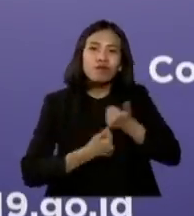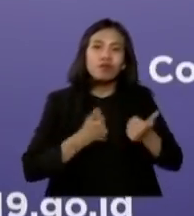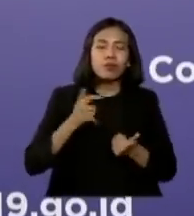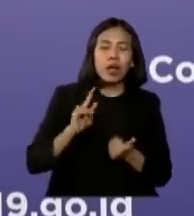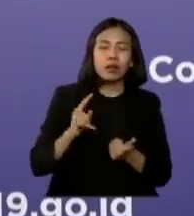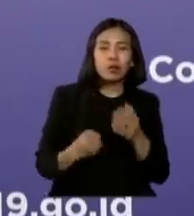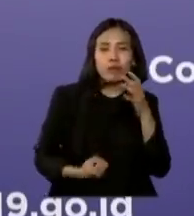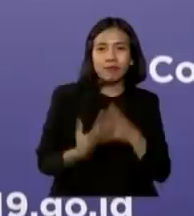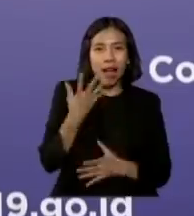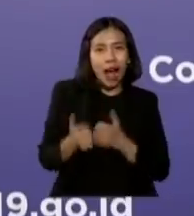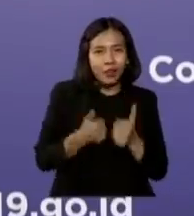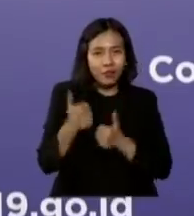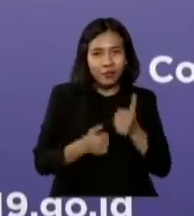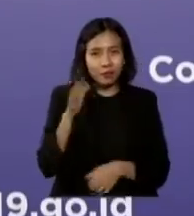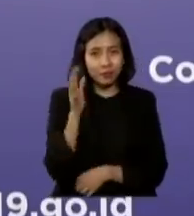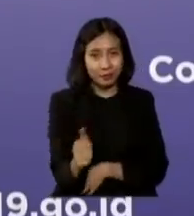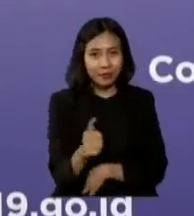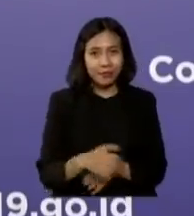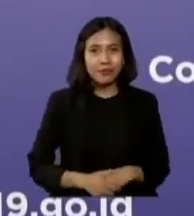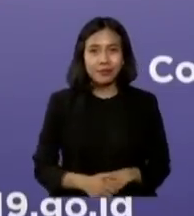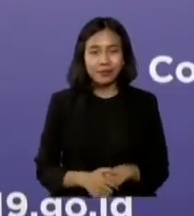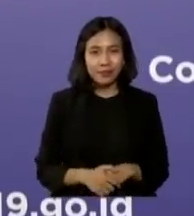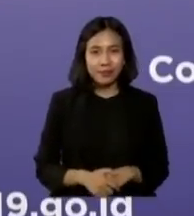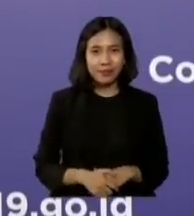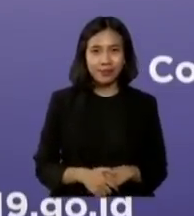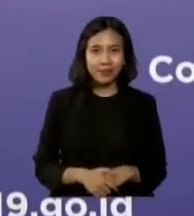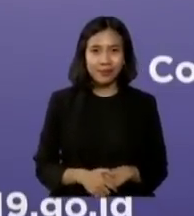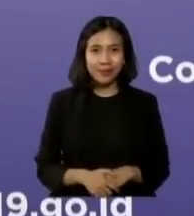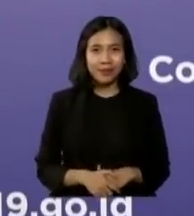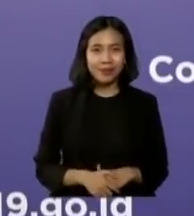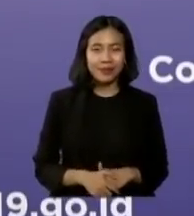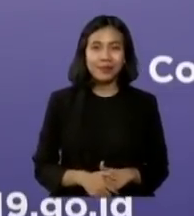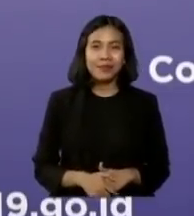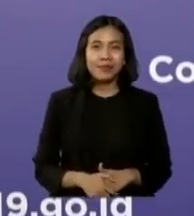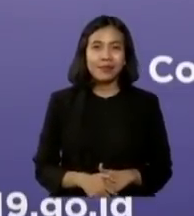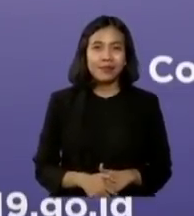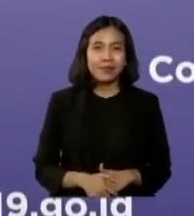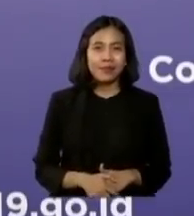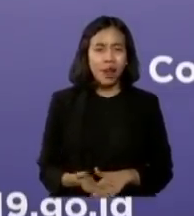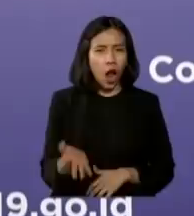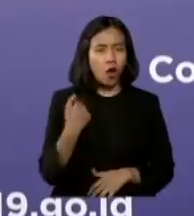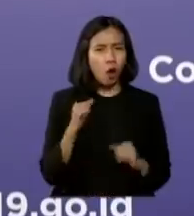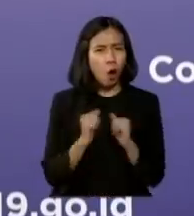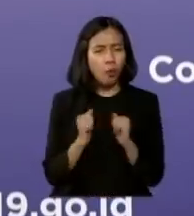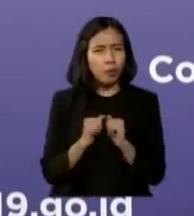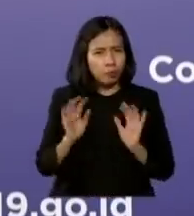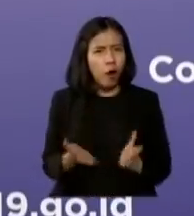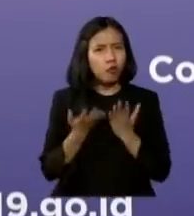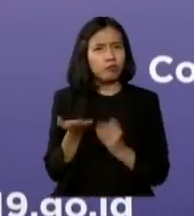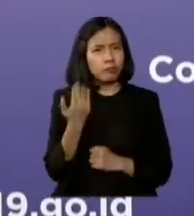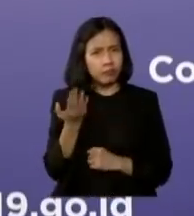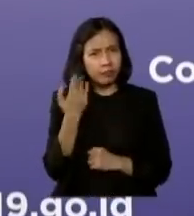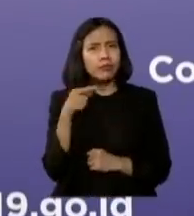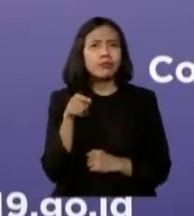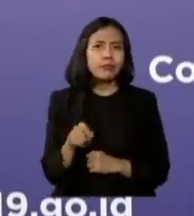kepada produktif Hai oleh karena yang saudara sekalian mari komitmen ini kita bangun kembali